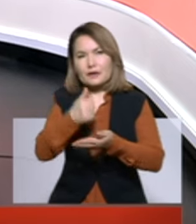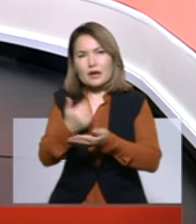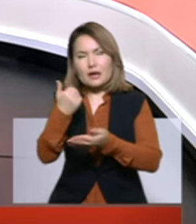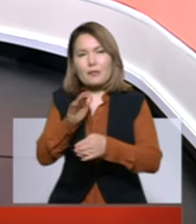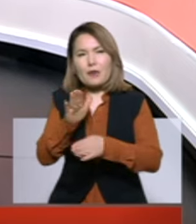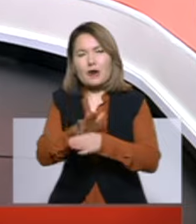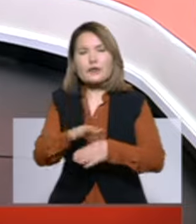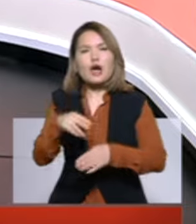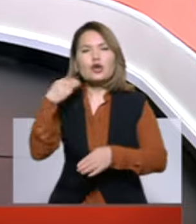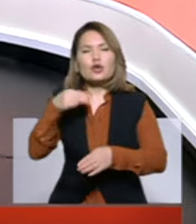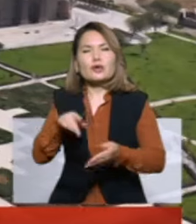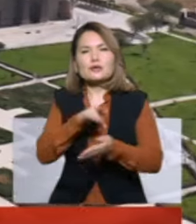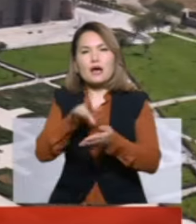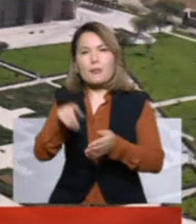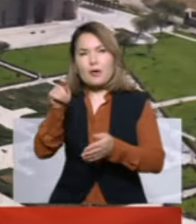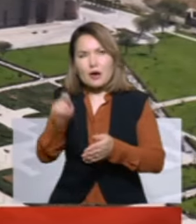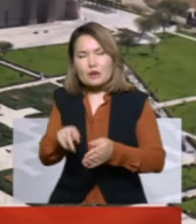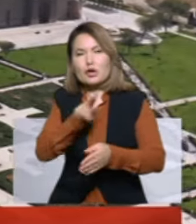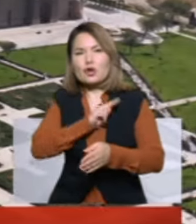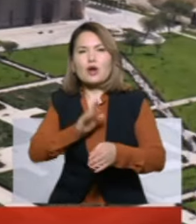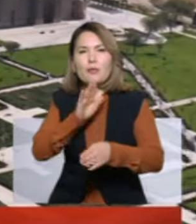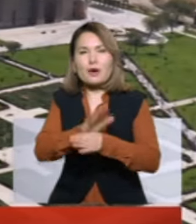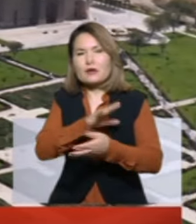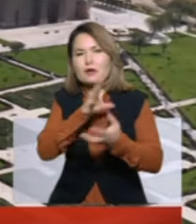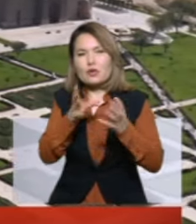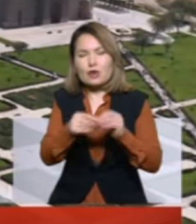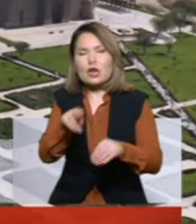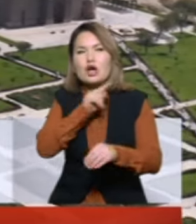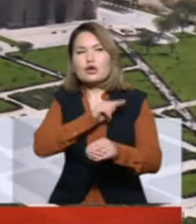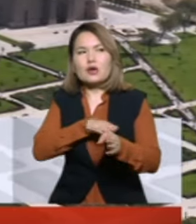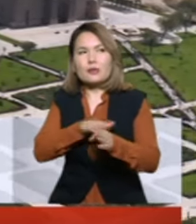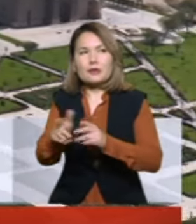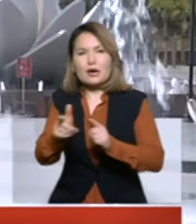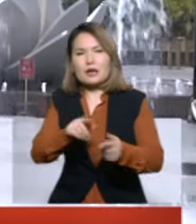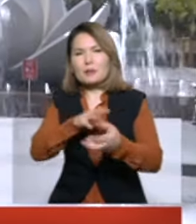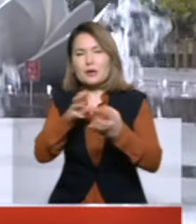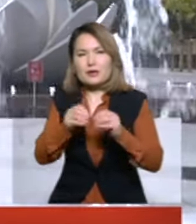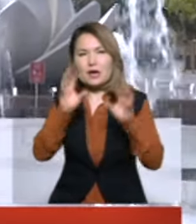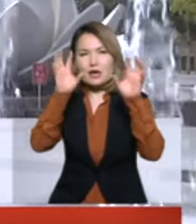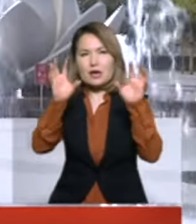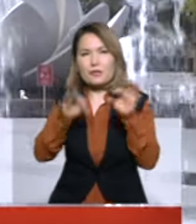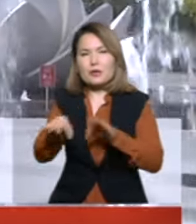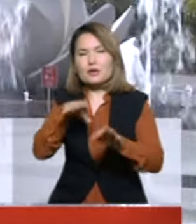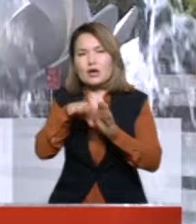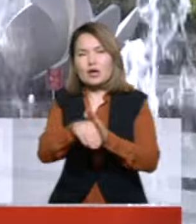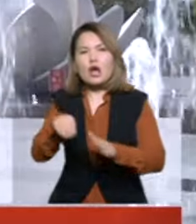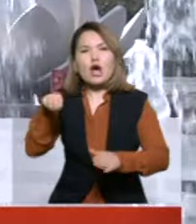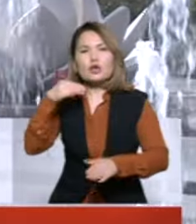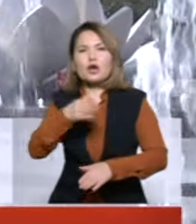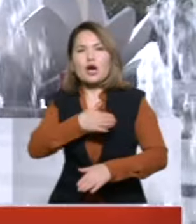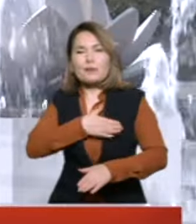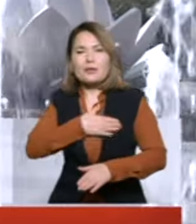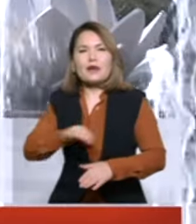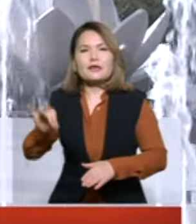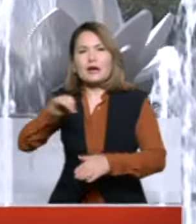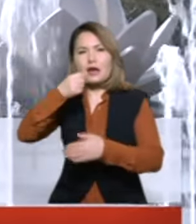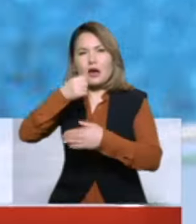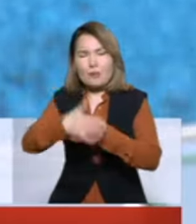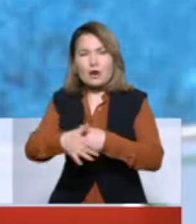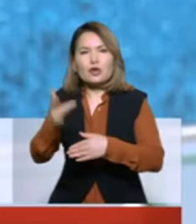аймаққа жұмыс сапары барысында берген тапсырмаларын іске асыру үшін әзірленді. Заң жобасы Түркістанның рухани және тарихи орталығы